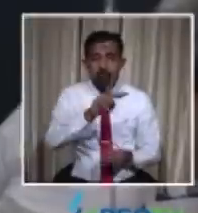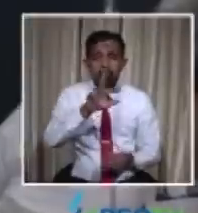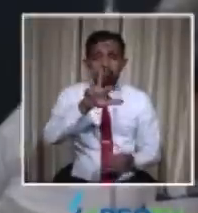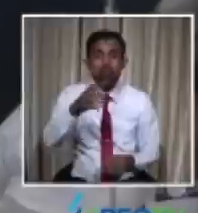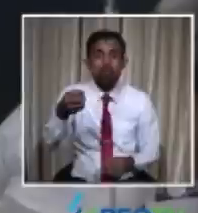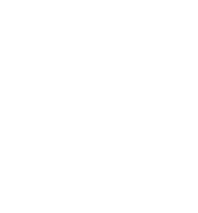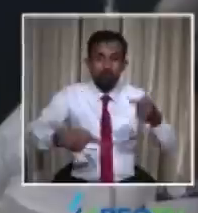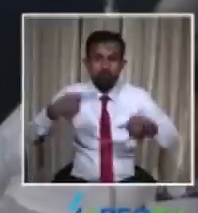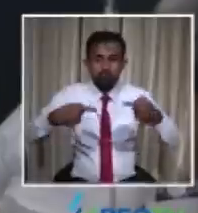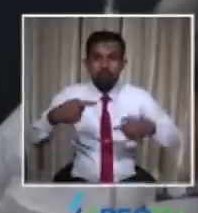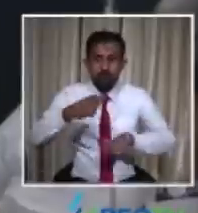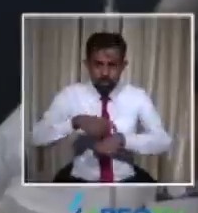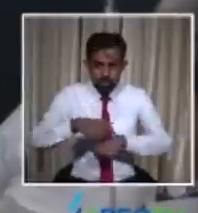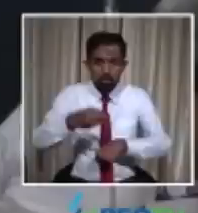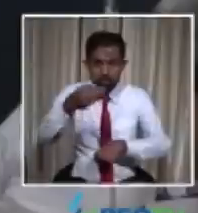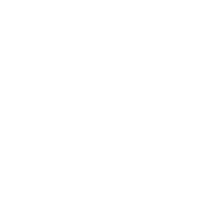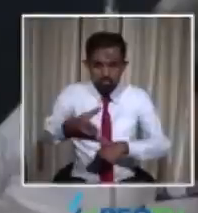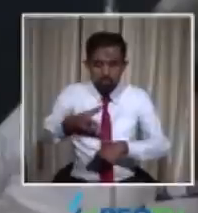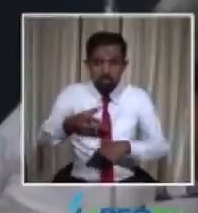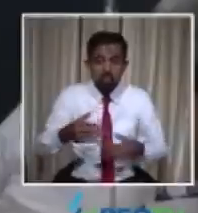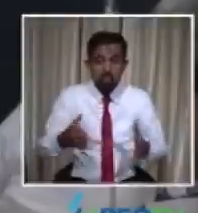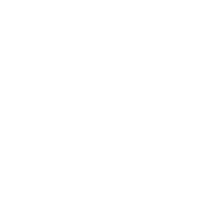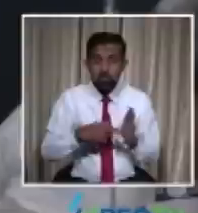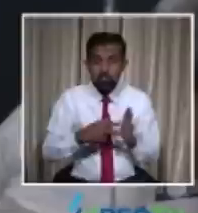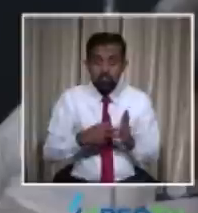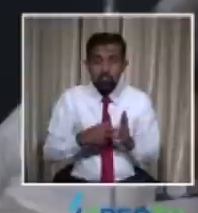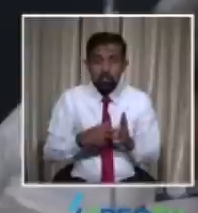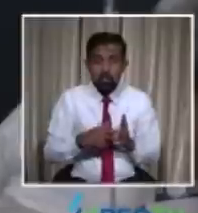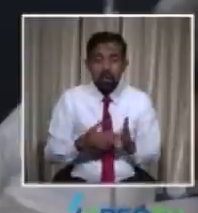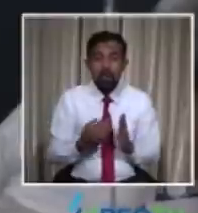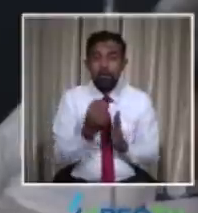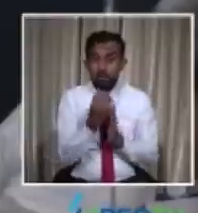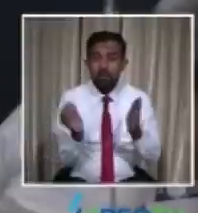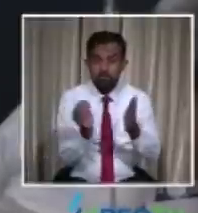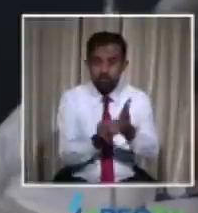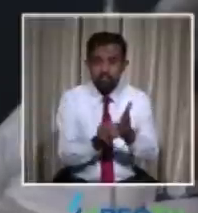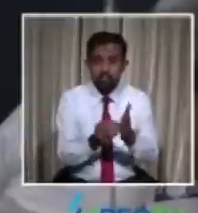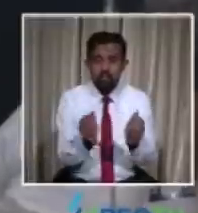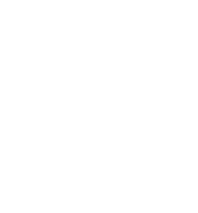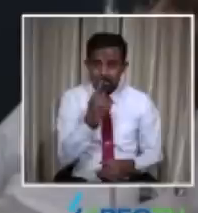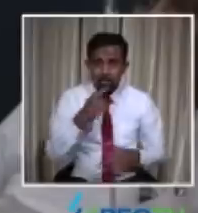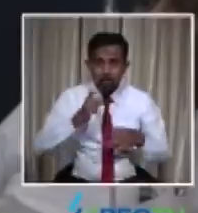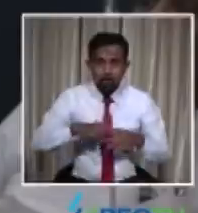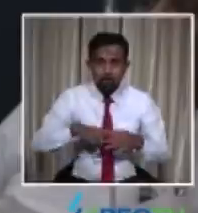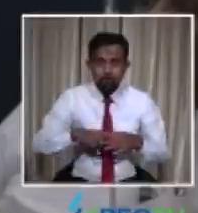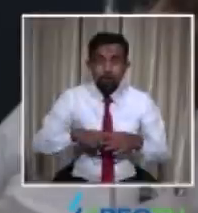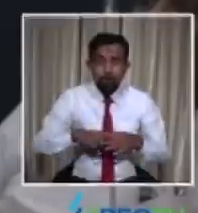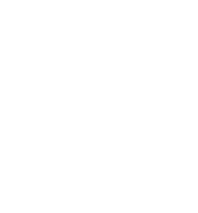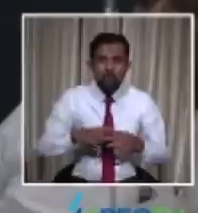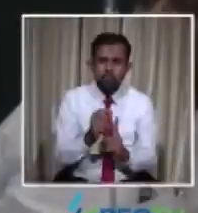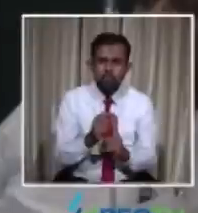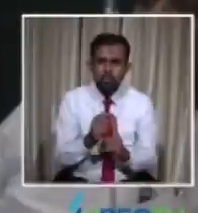දිනක විවාදයක් දීලා තිනවා. ඊට අමතරව දැන්ට රිවයිස් බජට් එක අපි න්‍යායපත්‍රයට ඇතුළත් කරන්න අවශ්‍ය කටයුතු කරගෙන යනවා. විශේෂයෙන් අඩු